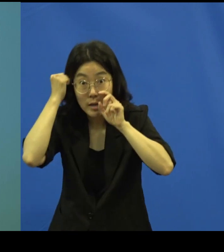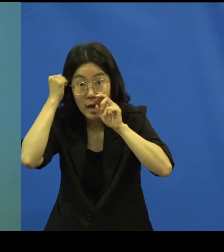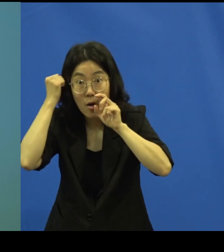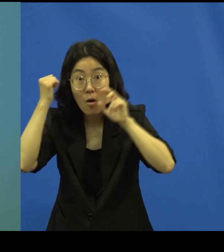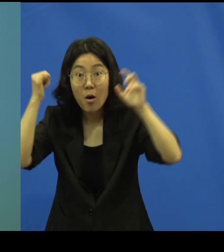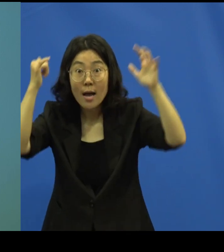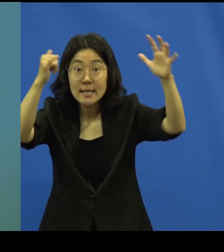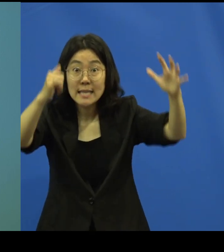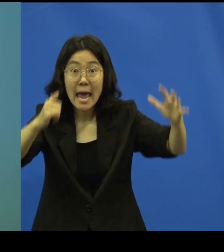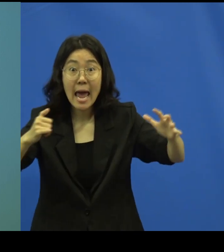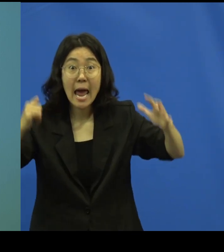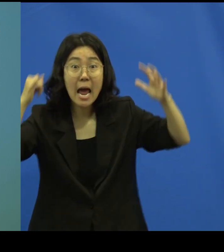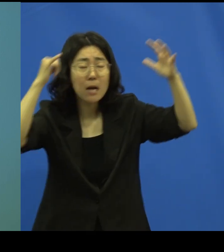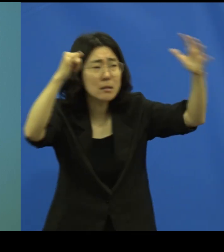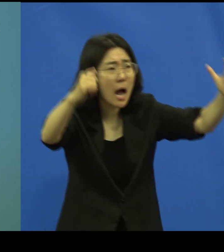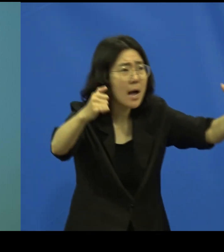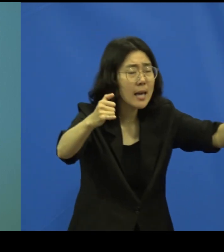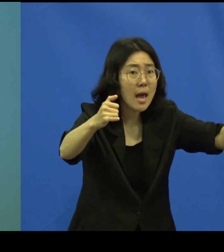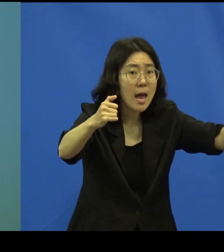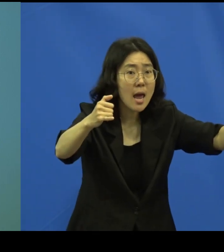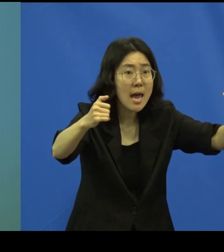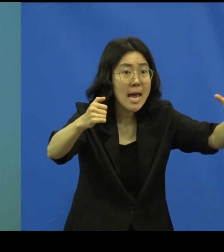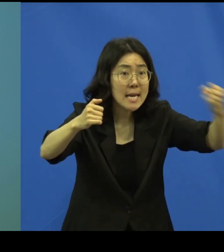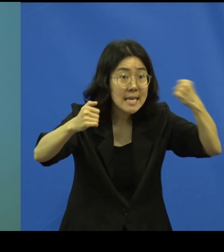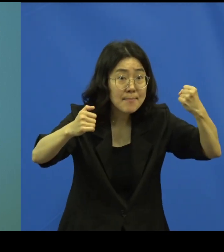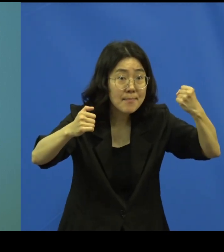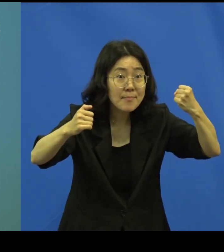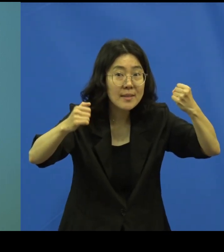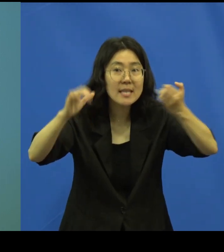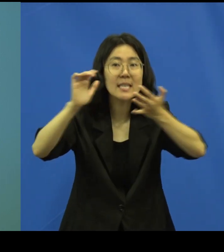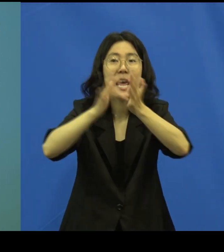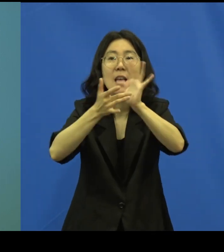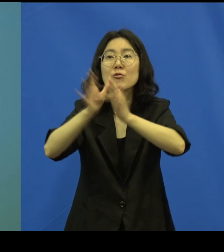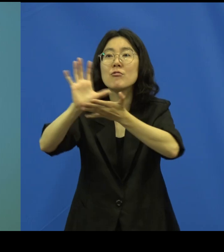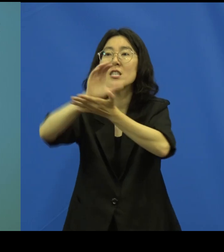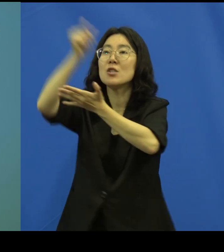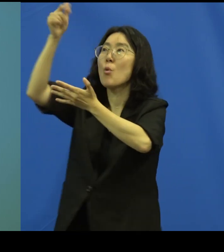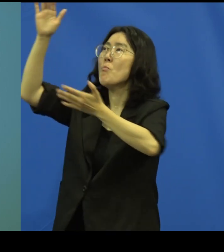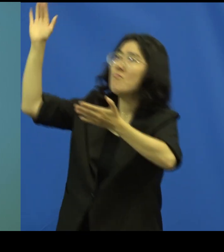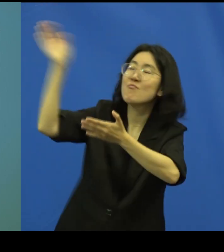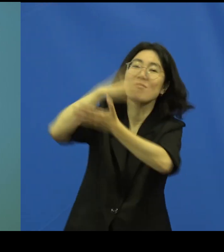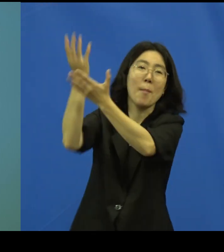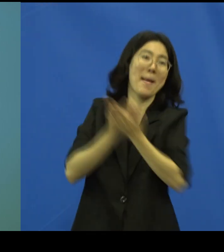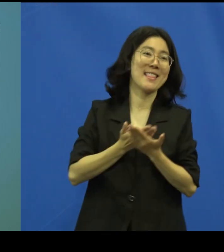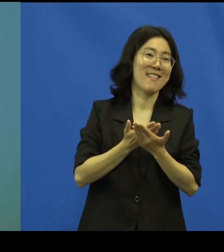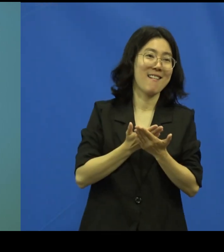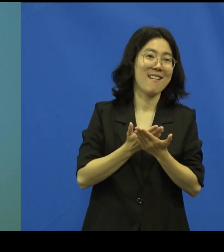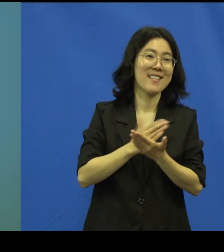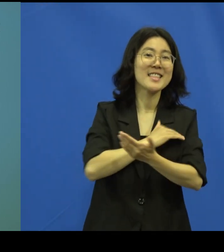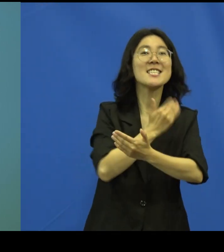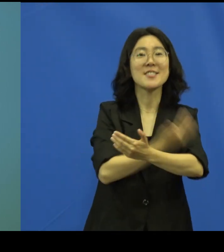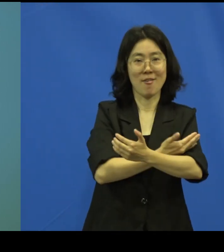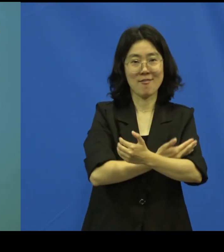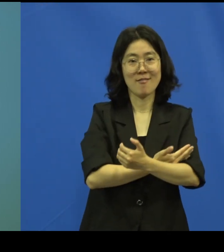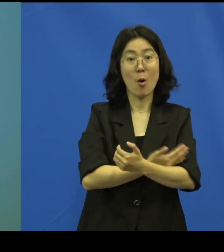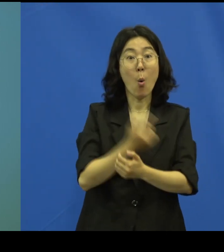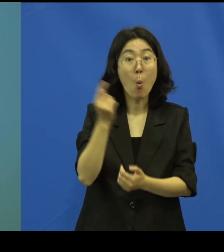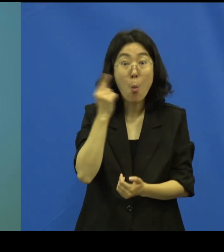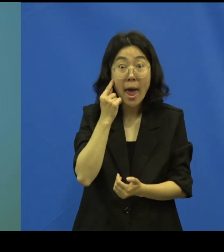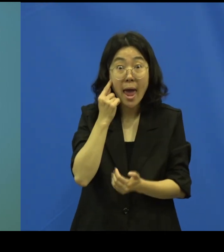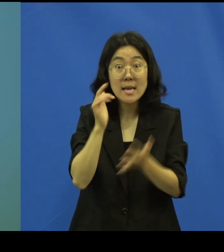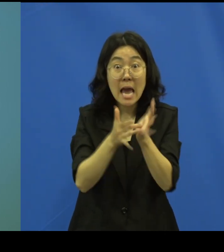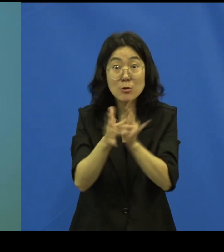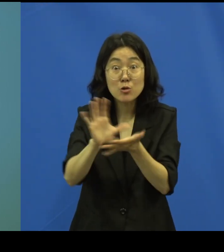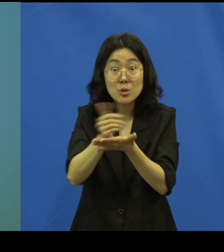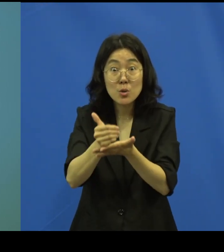세상의 능력의 출처는 그리스도로부터 오는 거죠. 그분은 전능하신 하나님이시다.